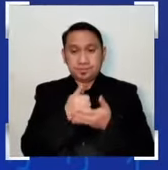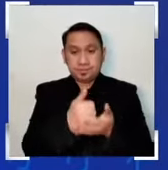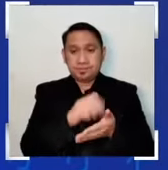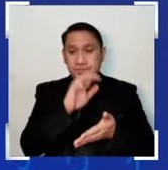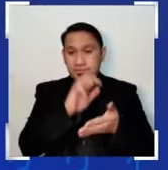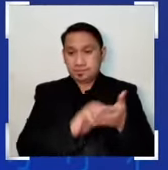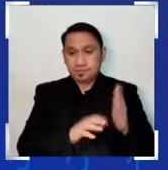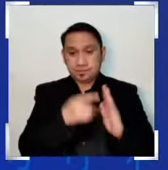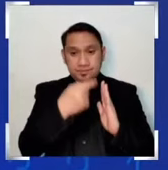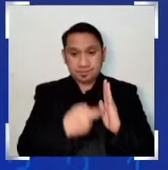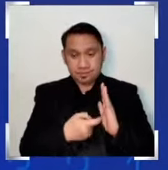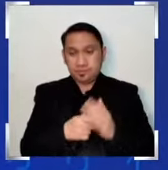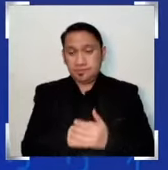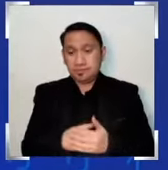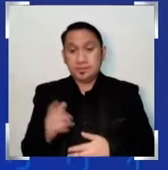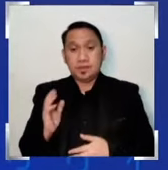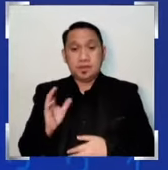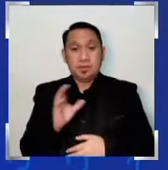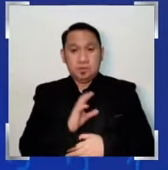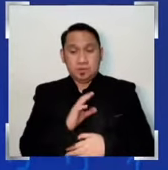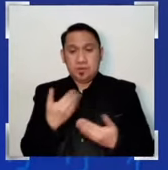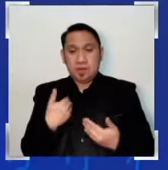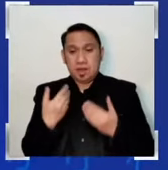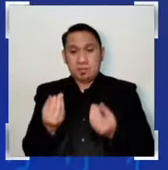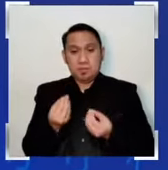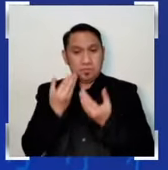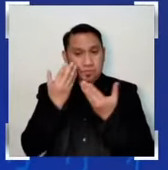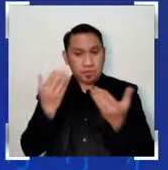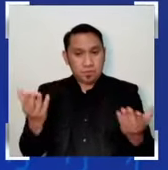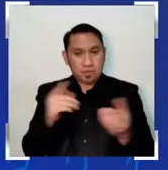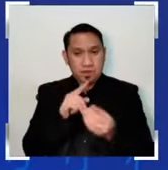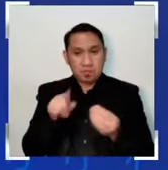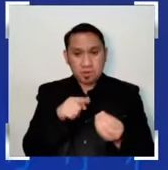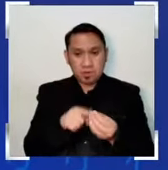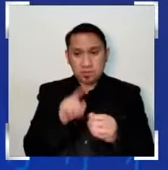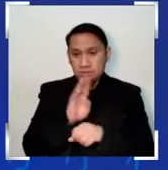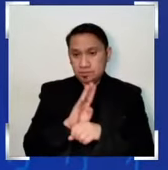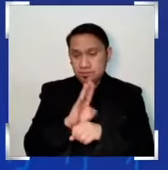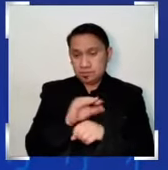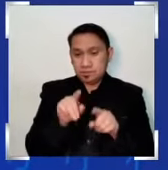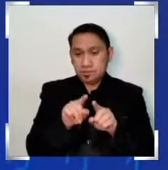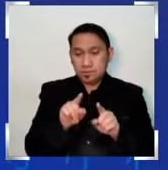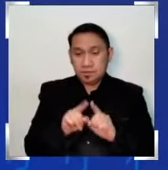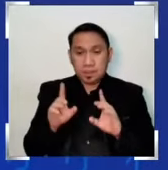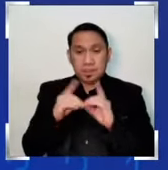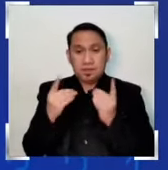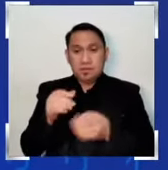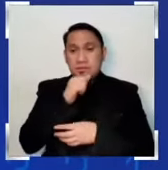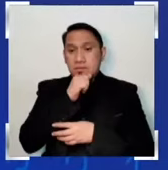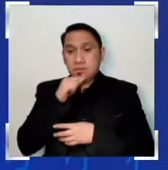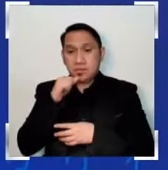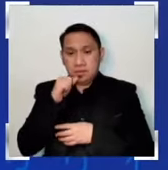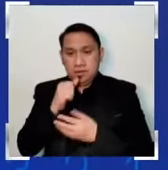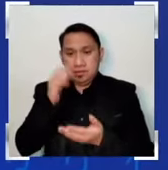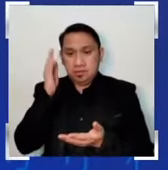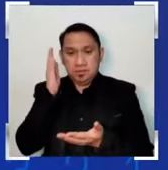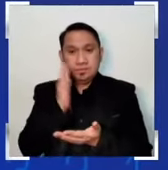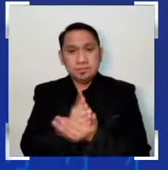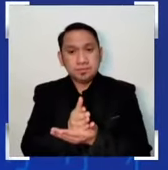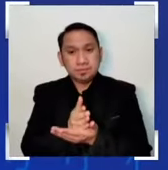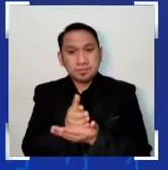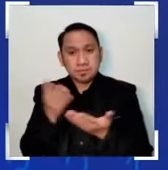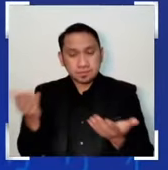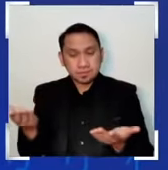naman, ibinulgar ang umano'y sabwatan ng isang negosyante at ilang taga-agriculture department para ipitin ang supply ng